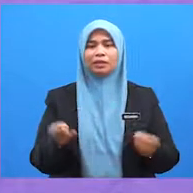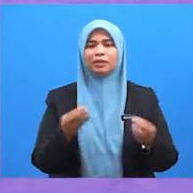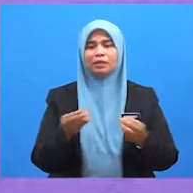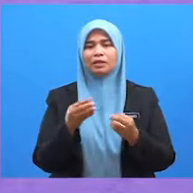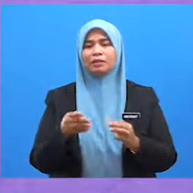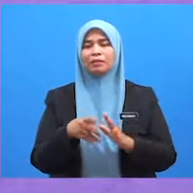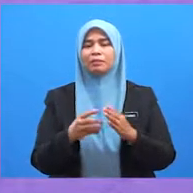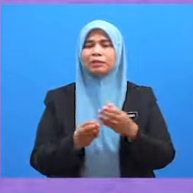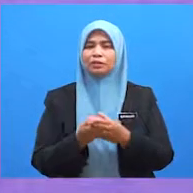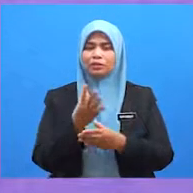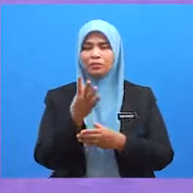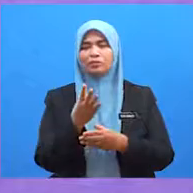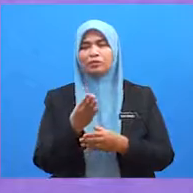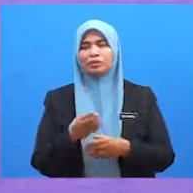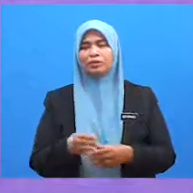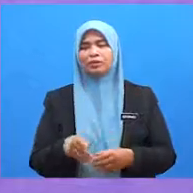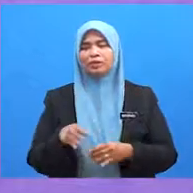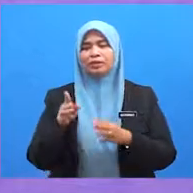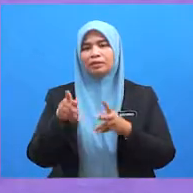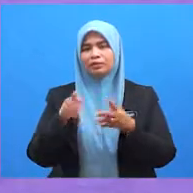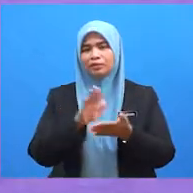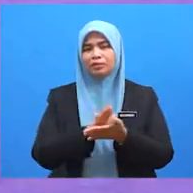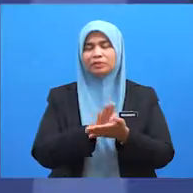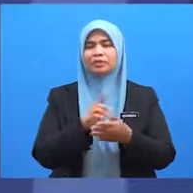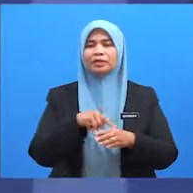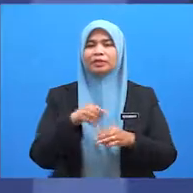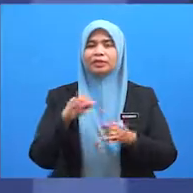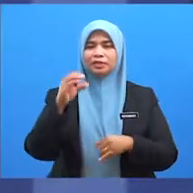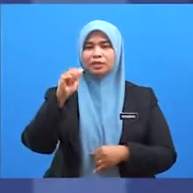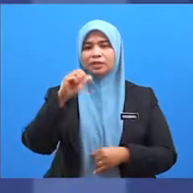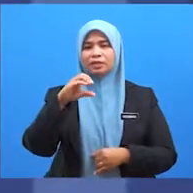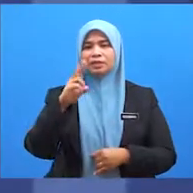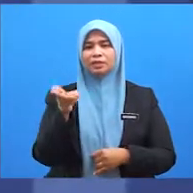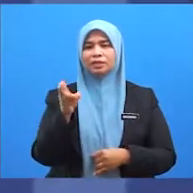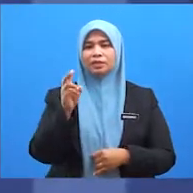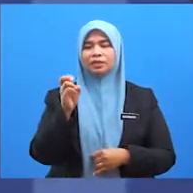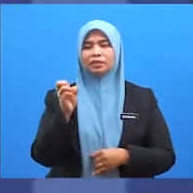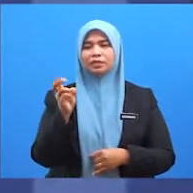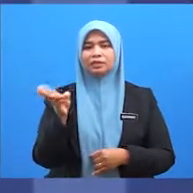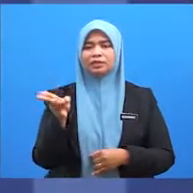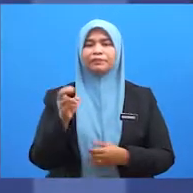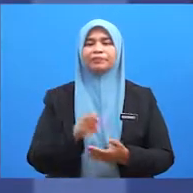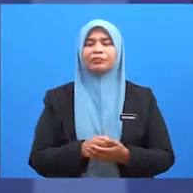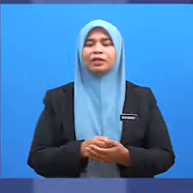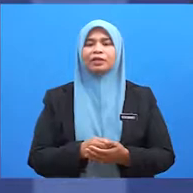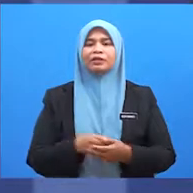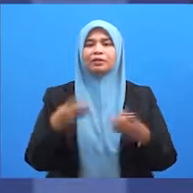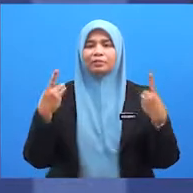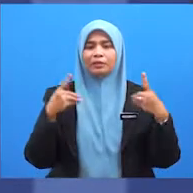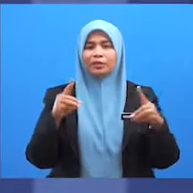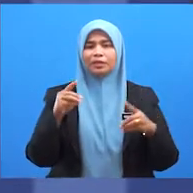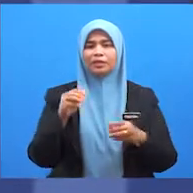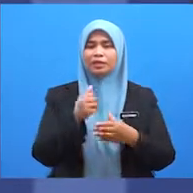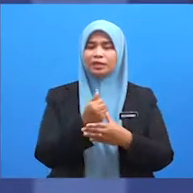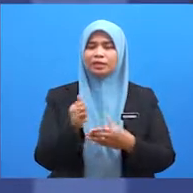pertumbuhan institusi pengajian di Aceh. Kemunculan pedagang-pedagang asing yang datang ke Aceh